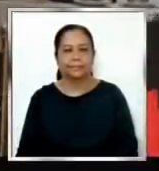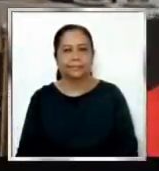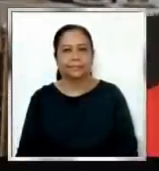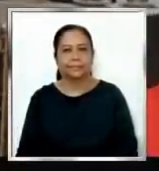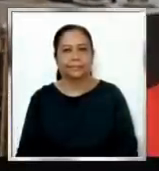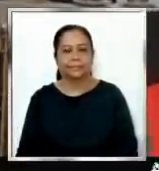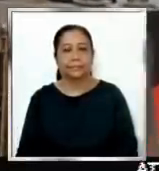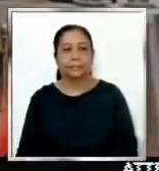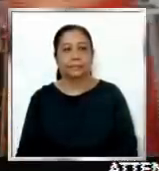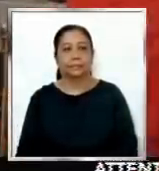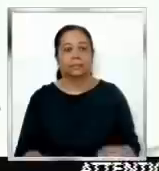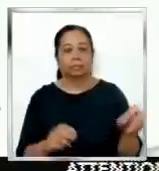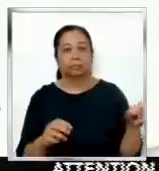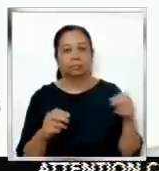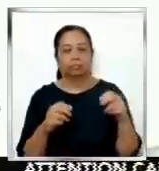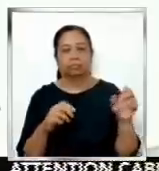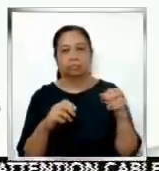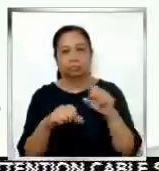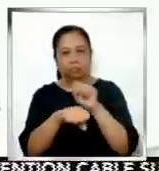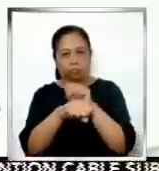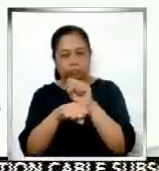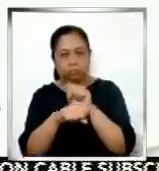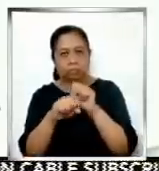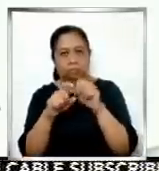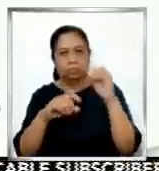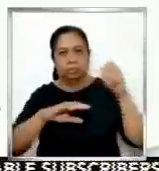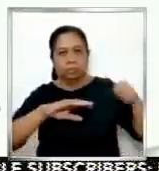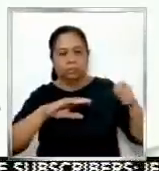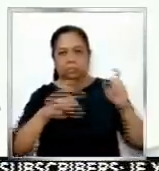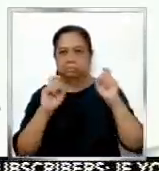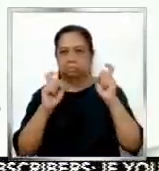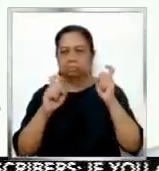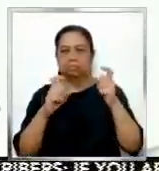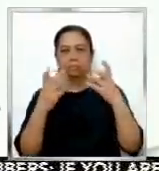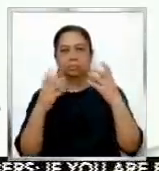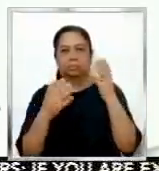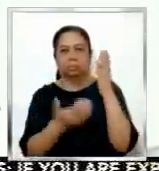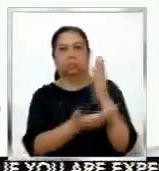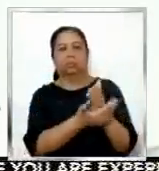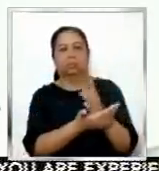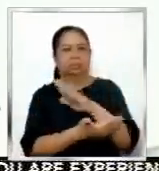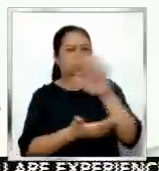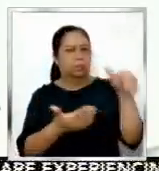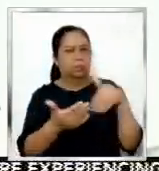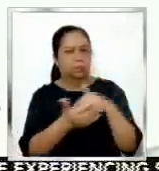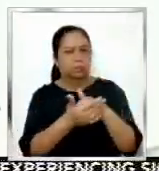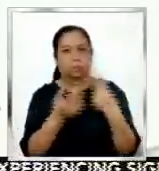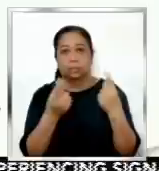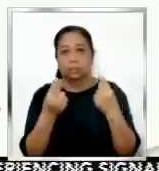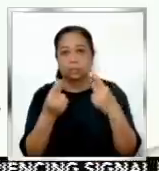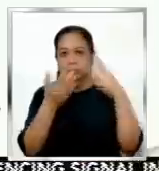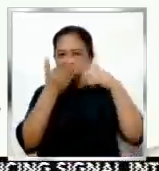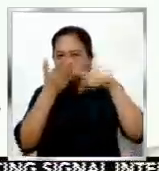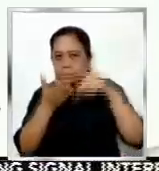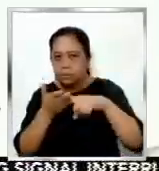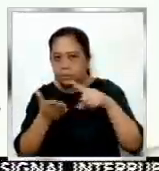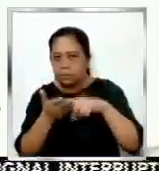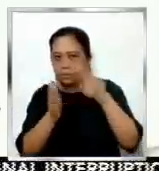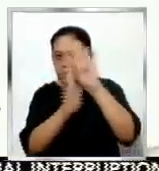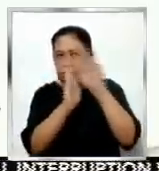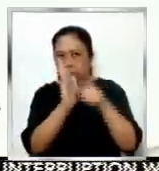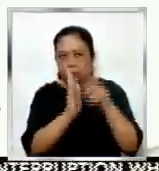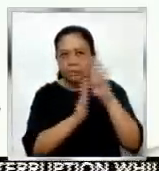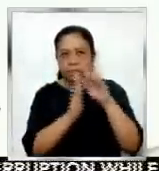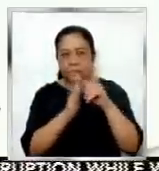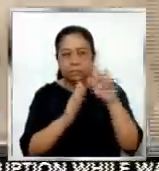Pag-upo raw niya bilang ombudsman, agad daw pinahinto ni Justice Samuel Martires ang lahat ng isinasagawang lifestyle check sa mga